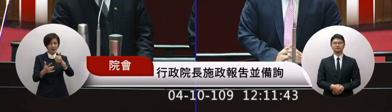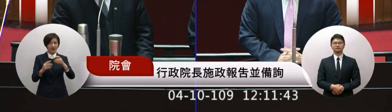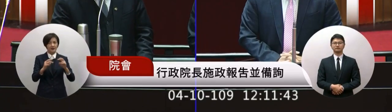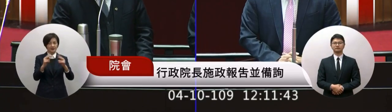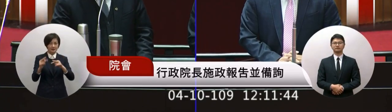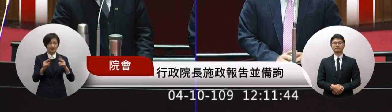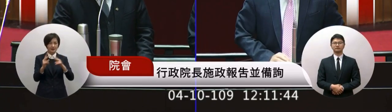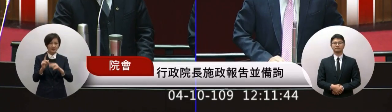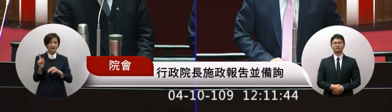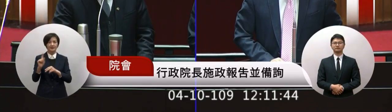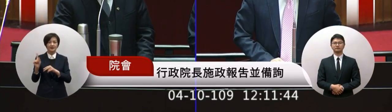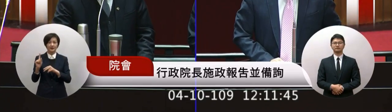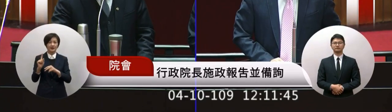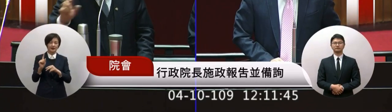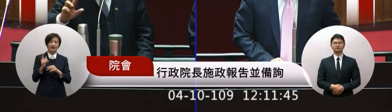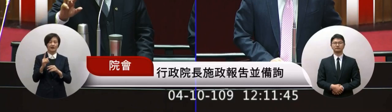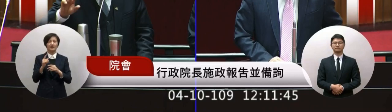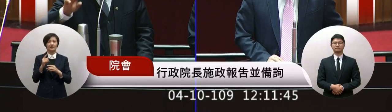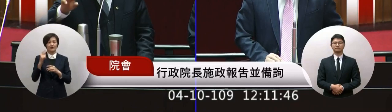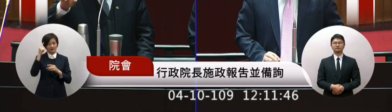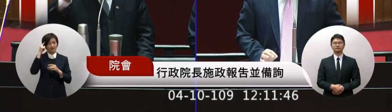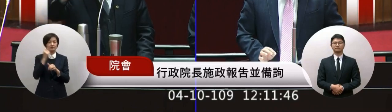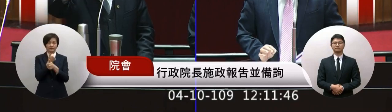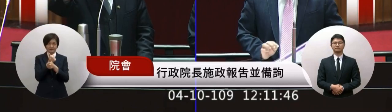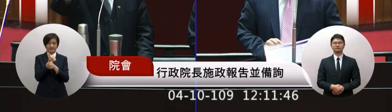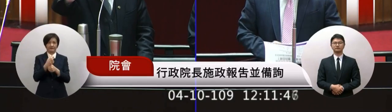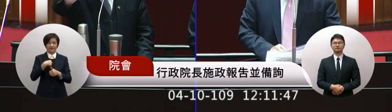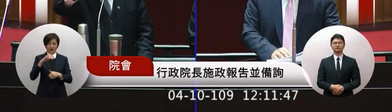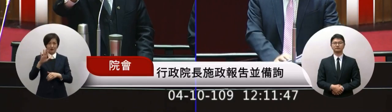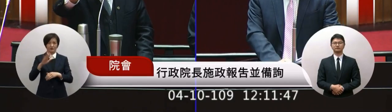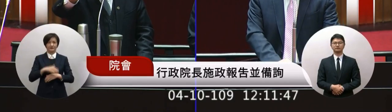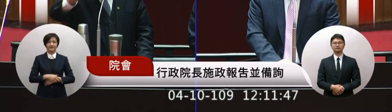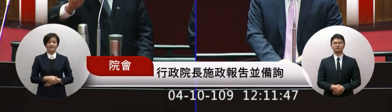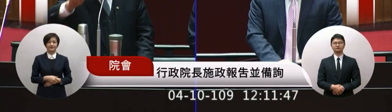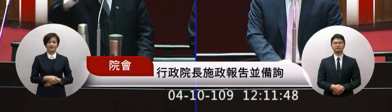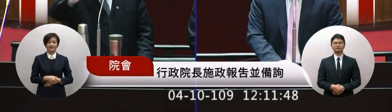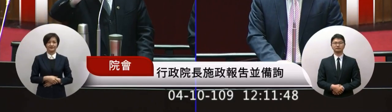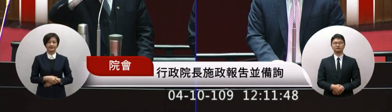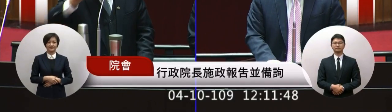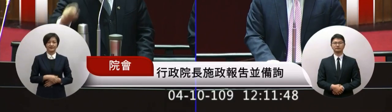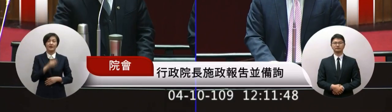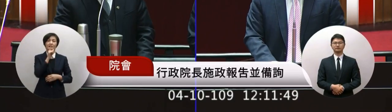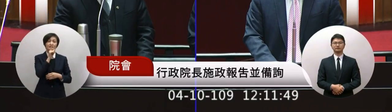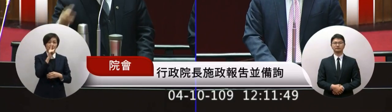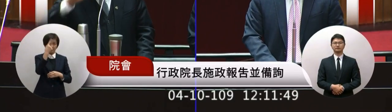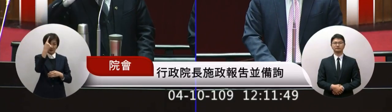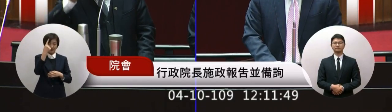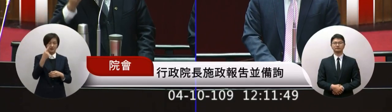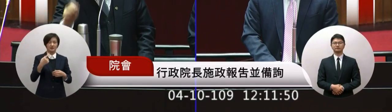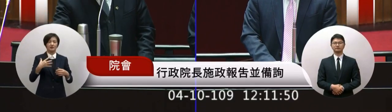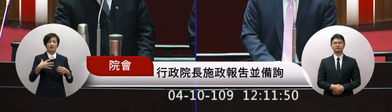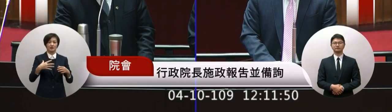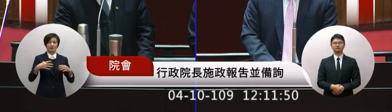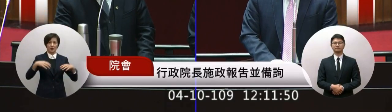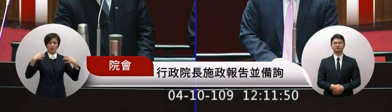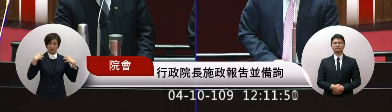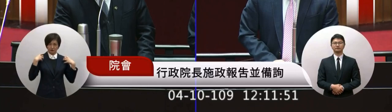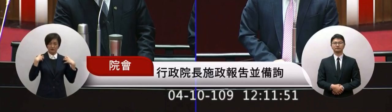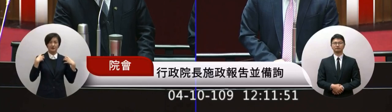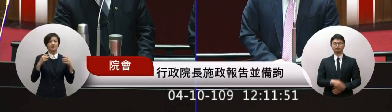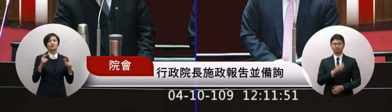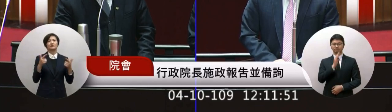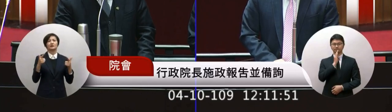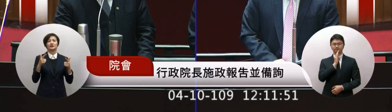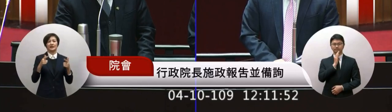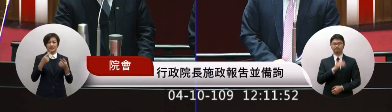现在也来到这个部这个地步，所以这恐怕不是单一个来讲，而是整个是怎样？ 是的，